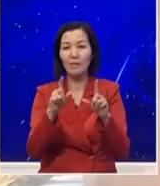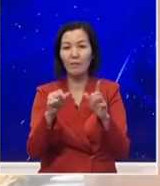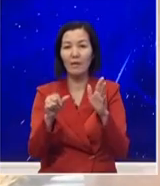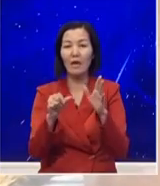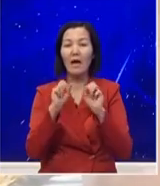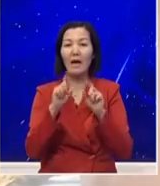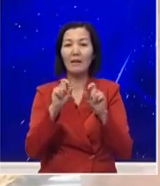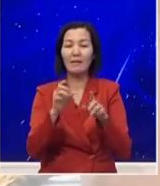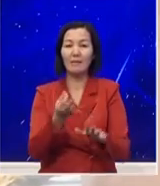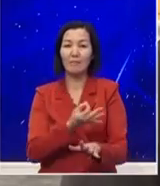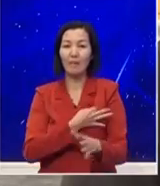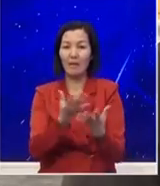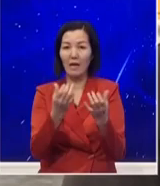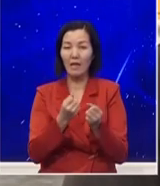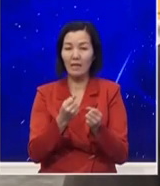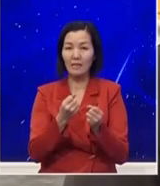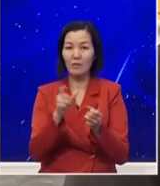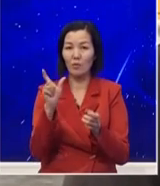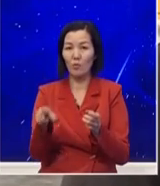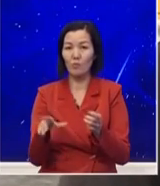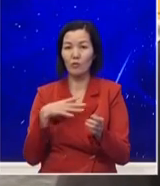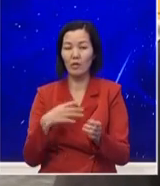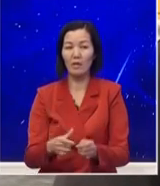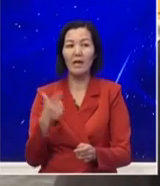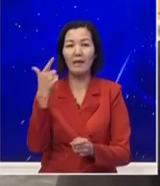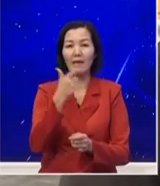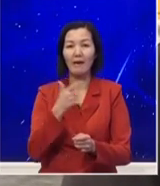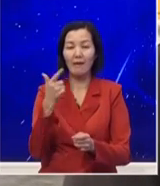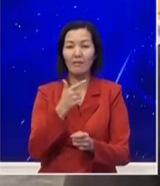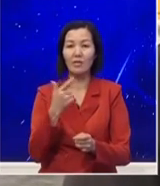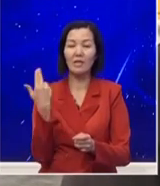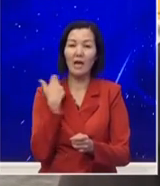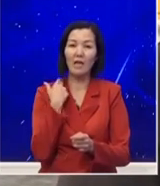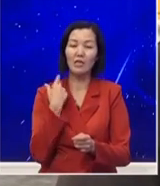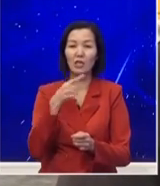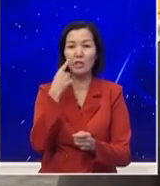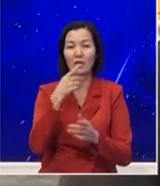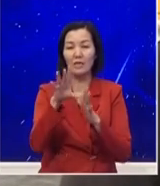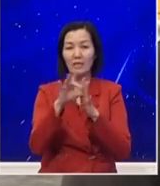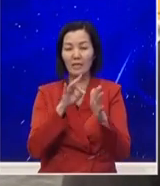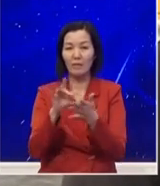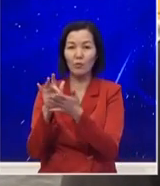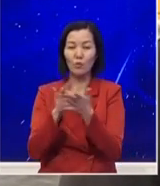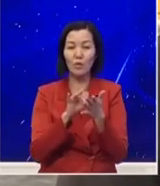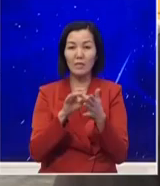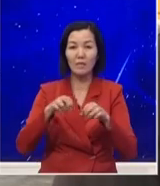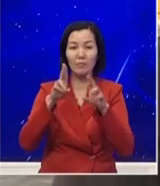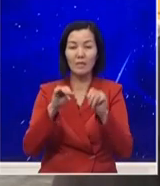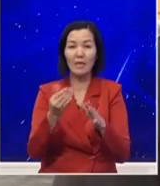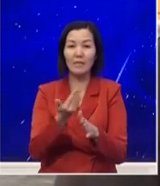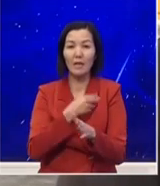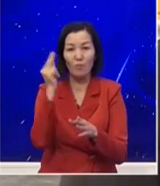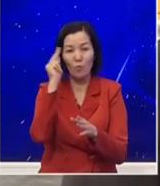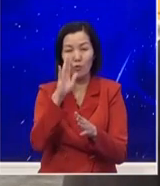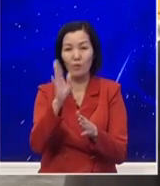алтын белгі үміткері. Мен география және де ағылшын пәнін таңдадым. Туризм саласының маманы атанғым келеді.